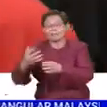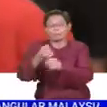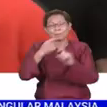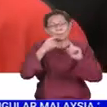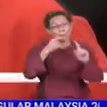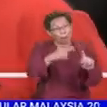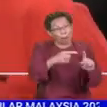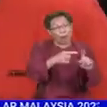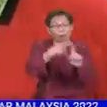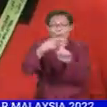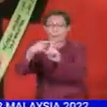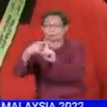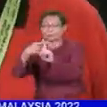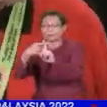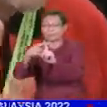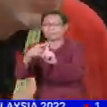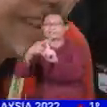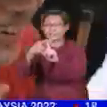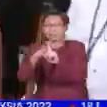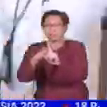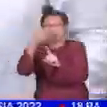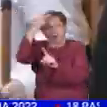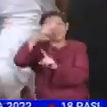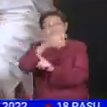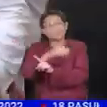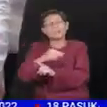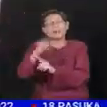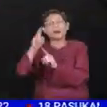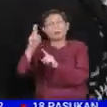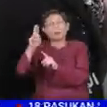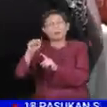positif Kementerian Haji dan Umrah Arab Saudi. Datuk Seri